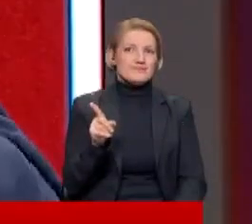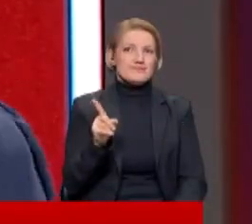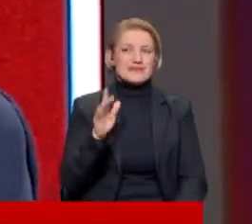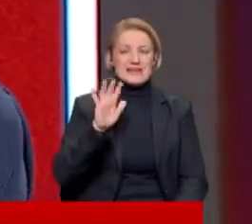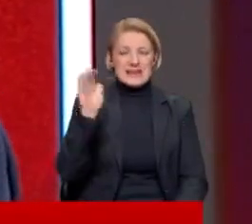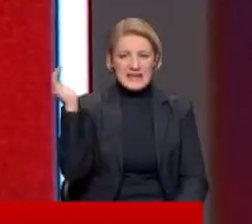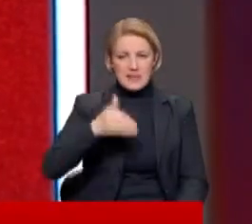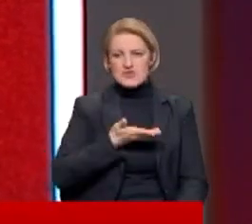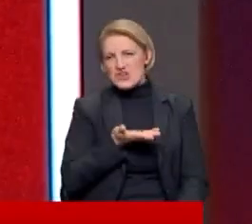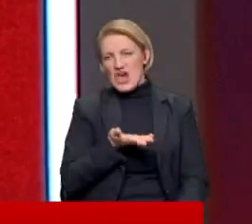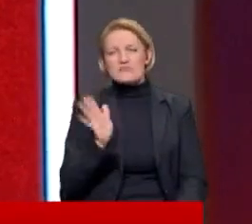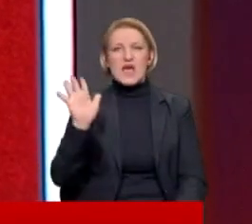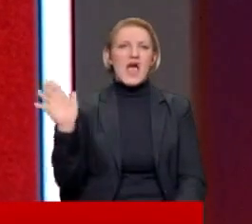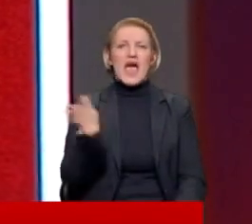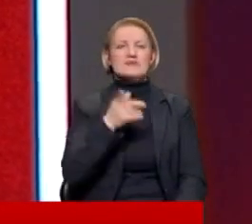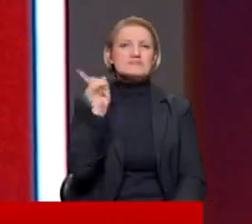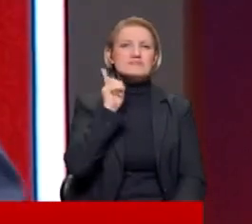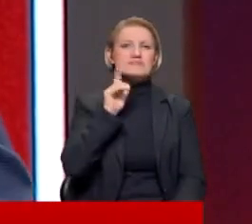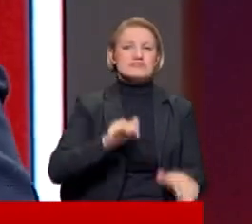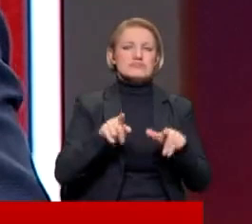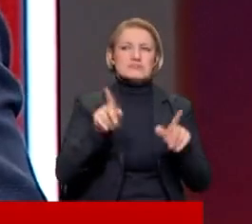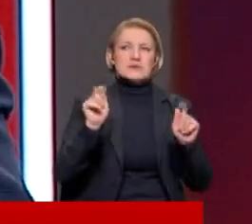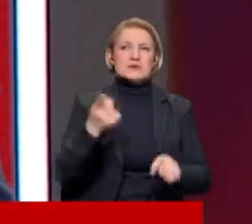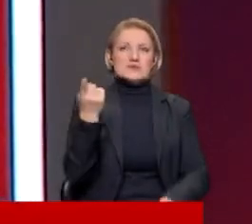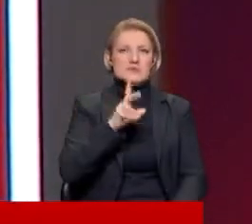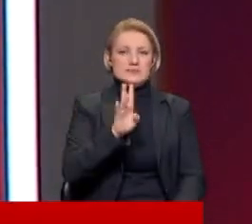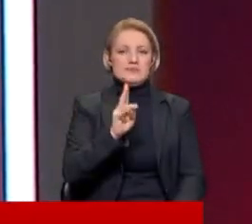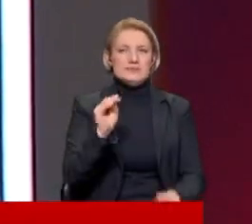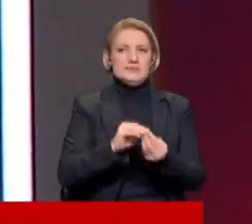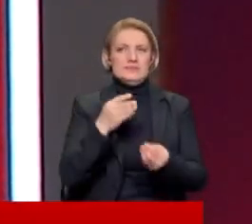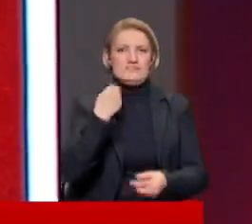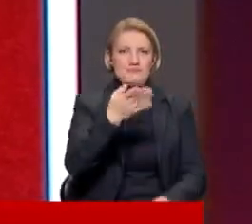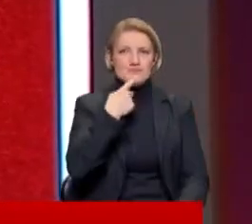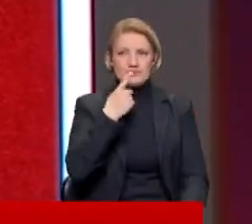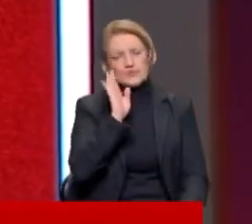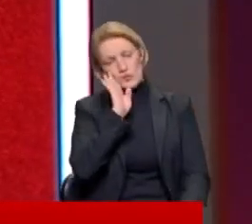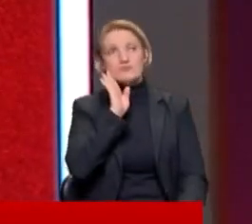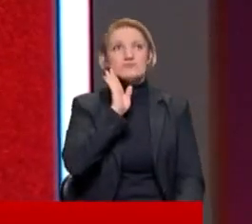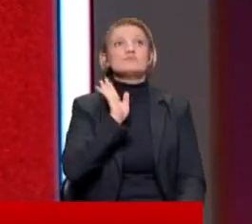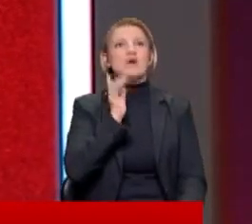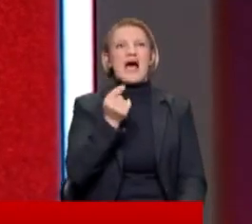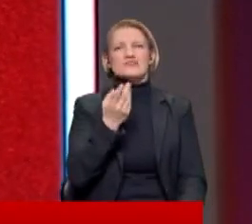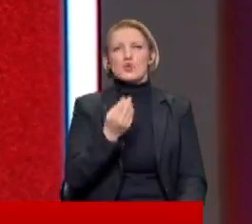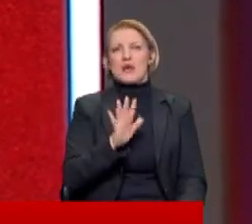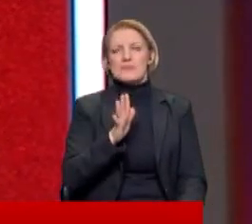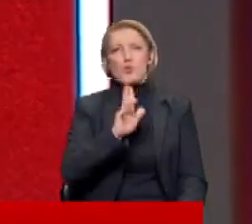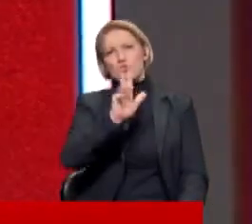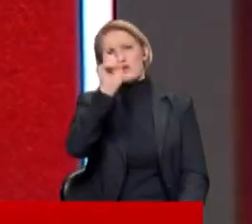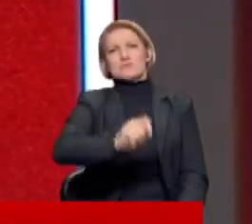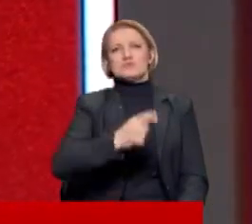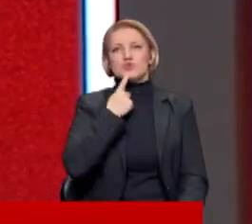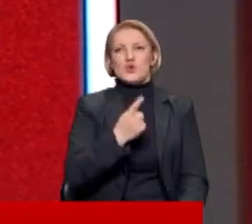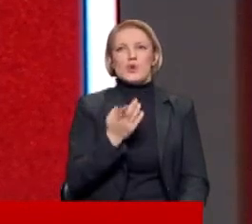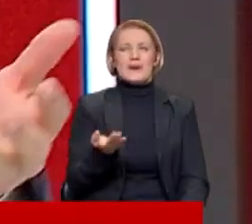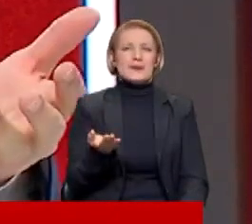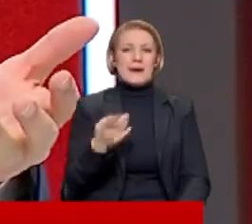gelmiş geçmiş en büyük popülizmini bu seçimde yapıyor. Ya %25 zam verdim diyor. Ertesi yatıyor kalkıyor. Ya az oldu galiba diyor. 30 yaptım diyor